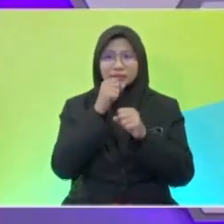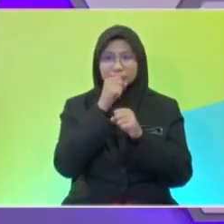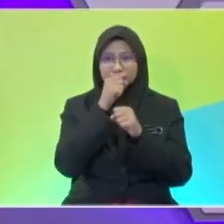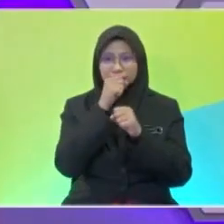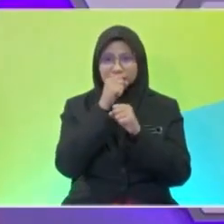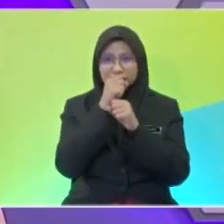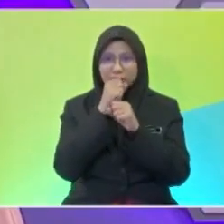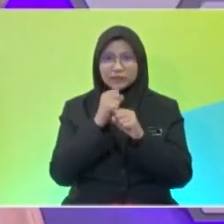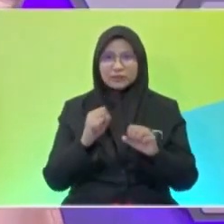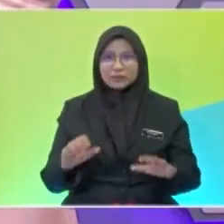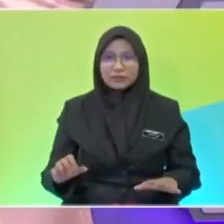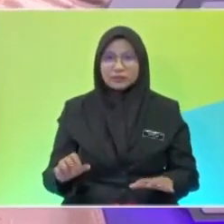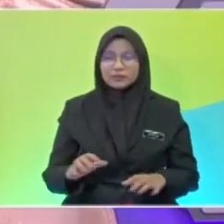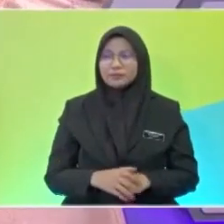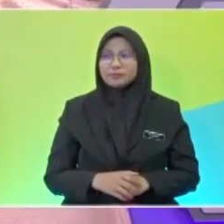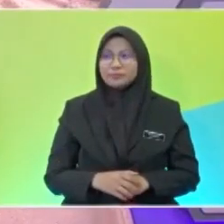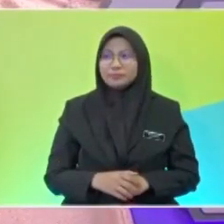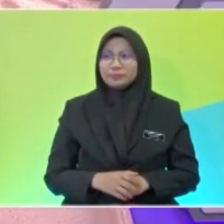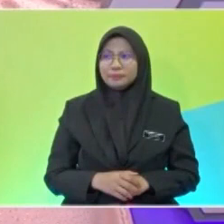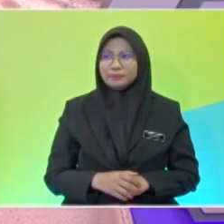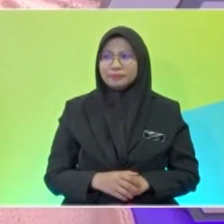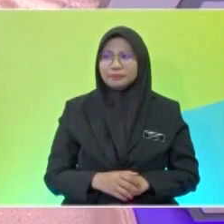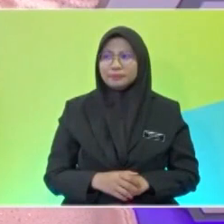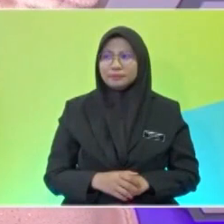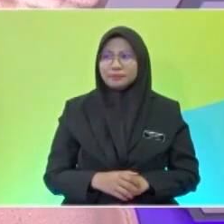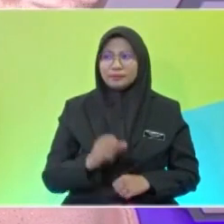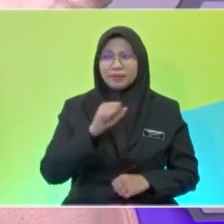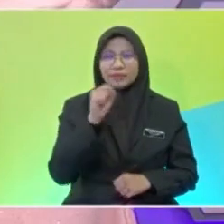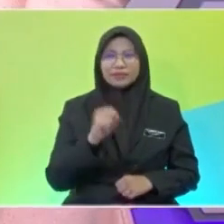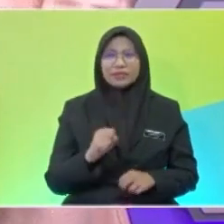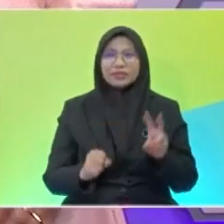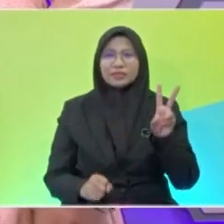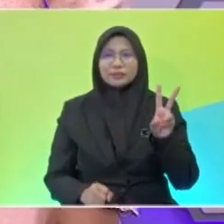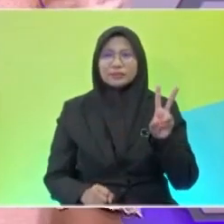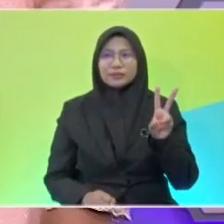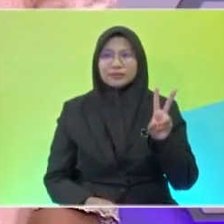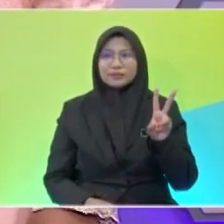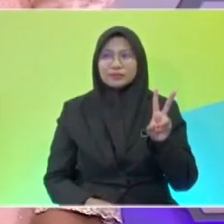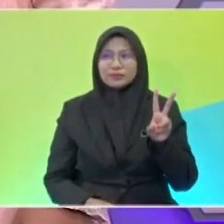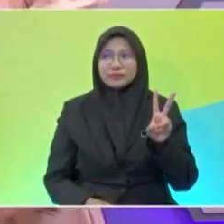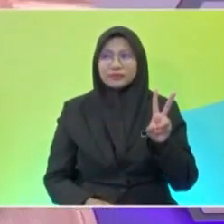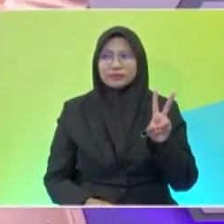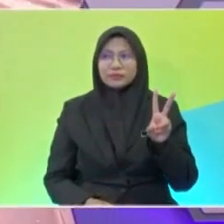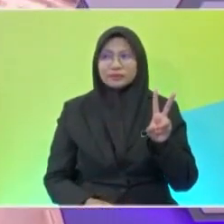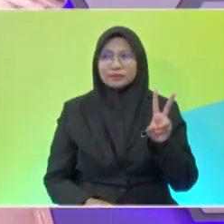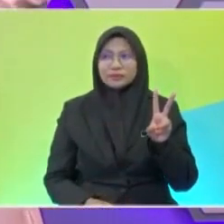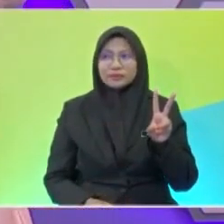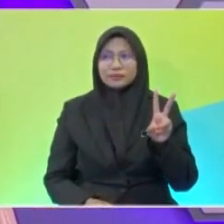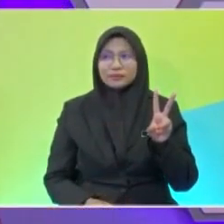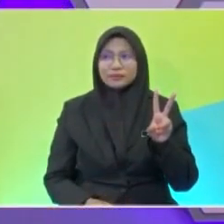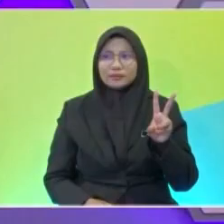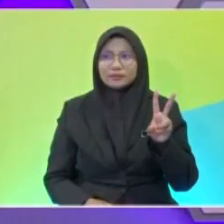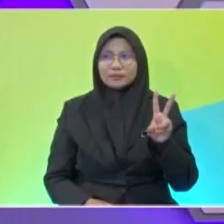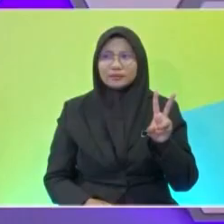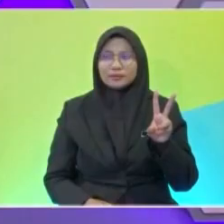masyarakat Oke kemudian soal dan yang kedua soal yang kedua ada kaitan dengan soal dan pertama ya